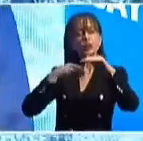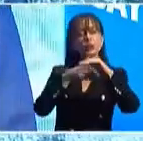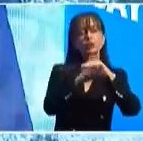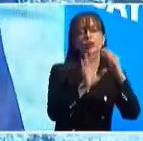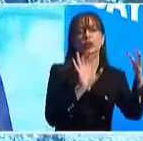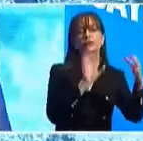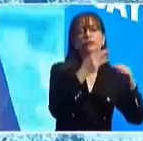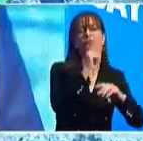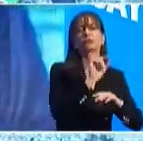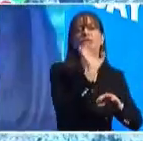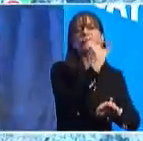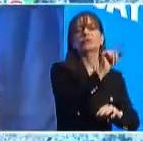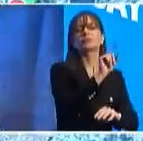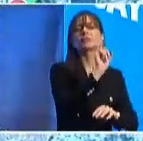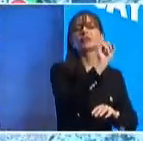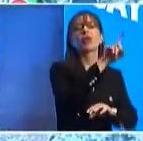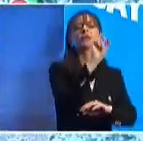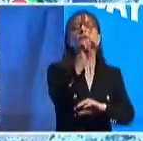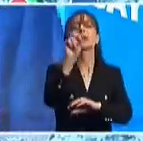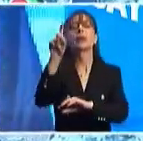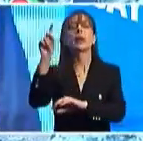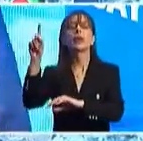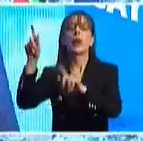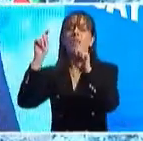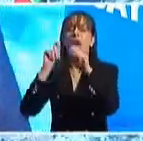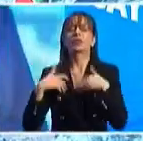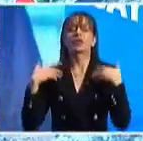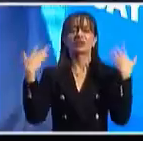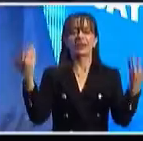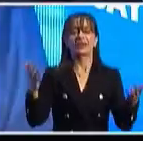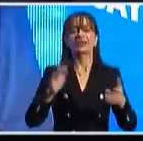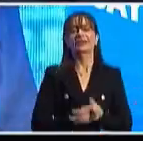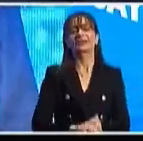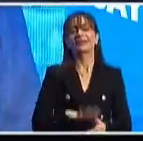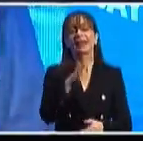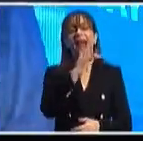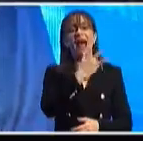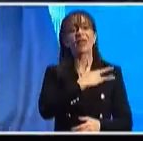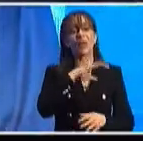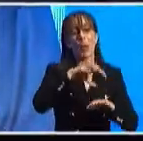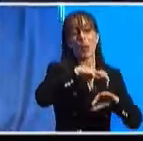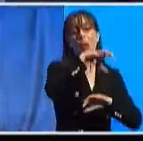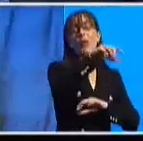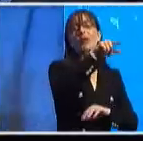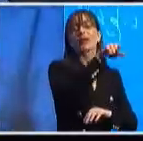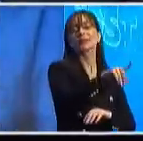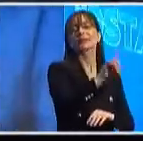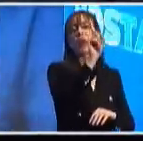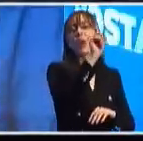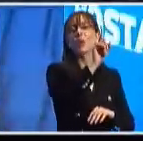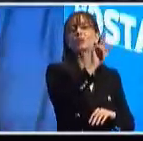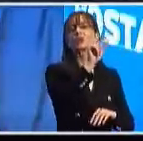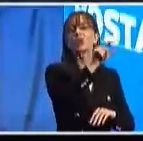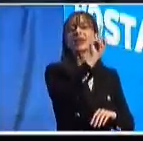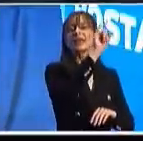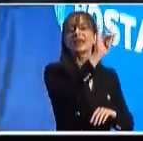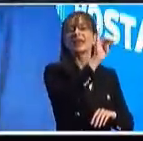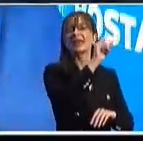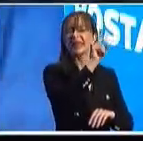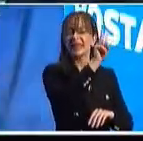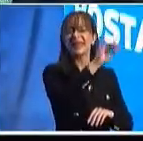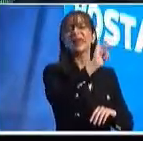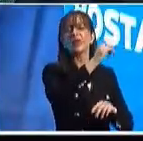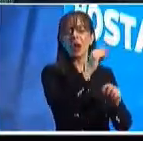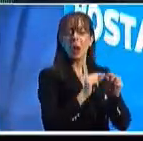etap yapımını inşallah gerçekleştirmiş olacağız. Anadolu yakasında ise 10.2 kilometrelik Yeni